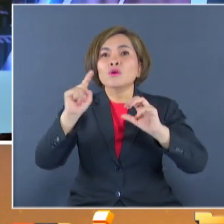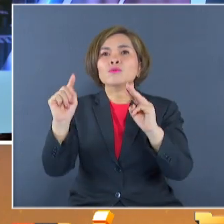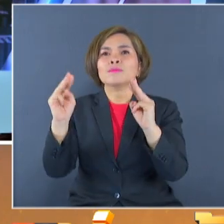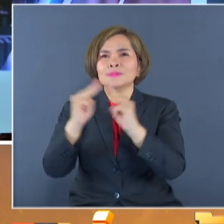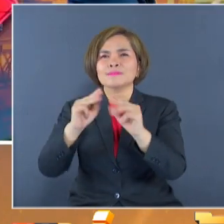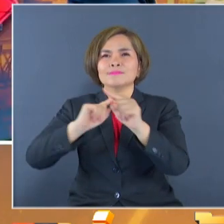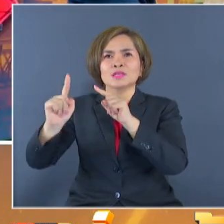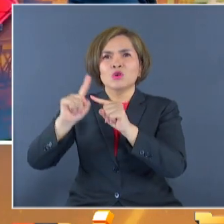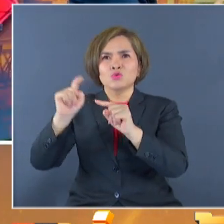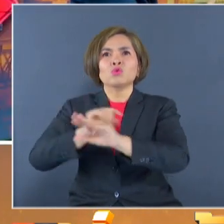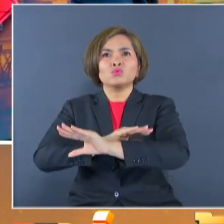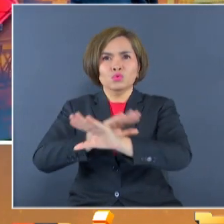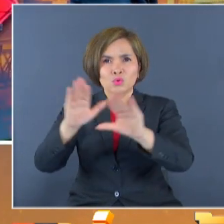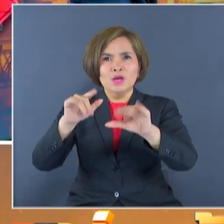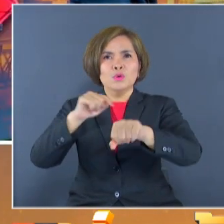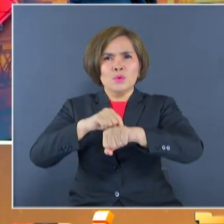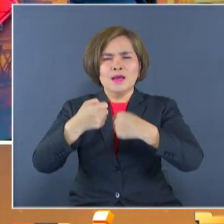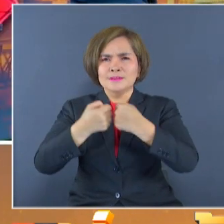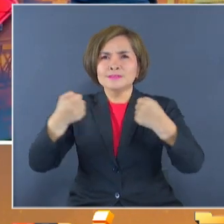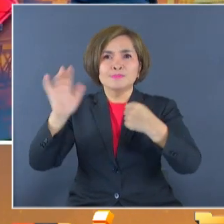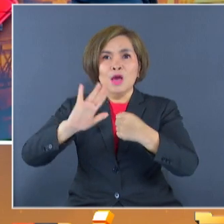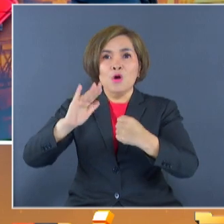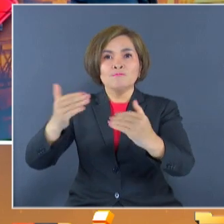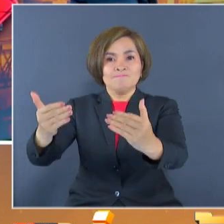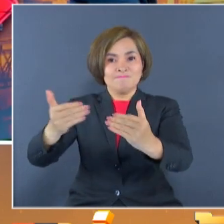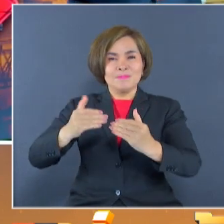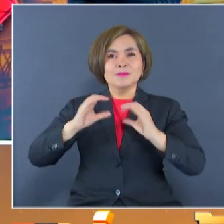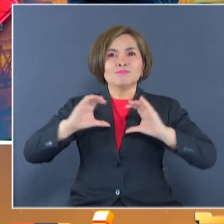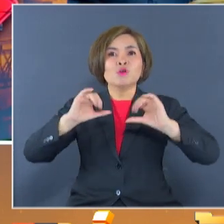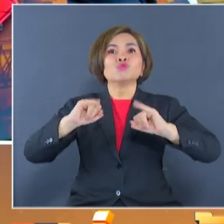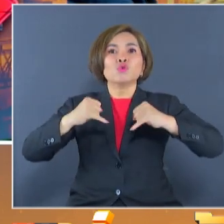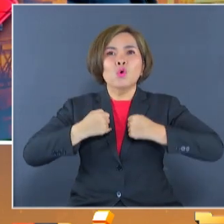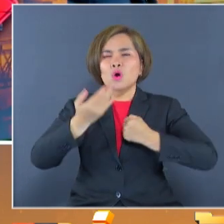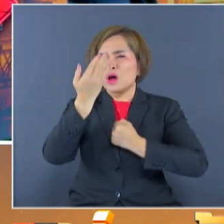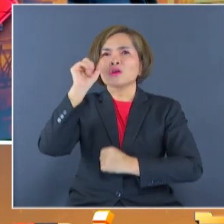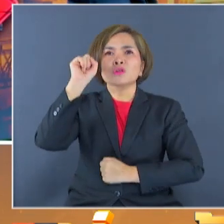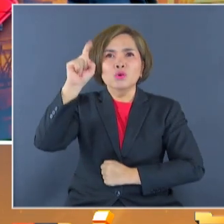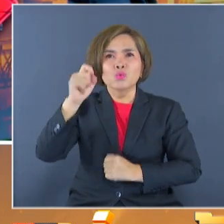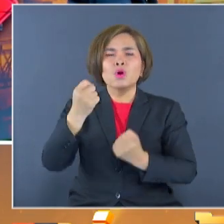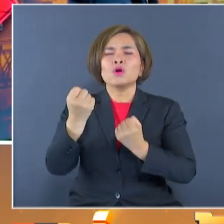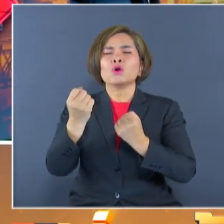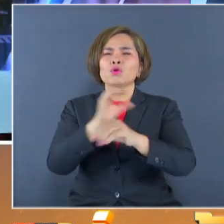ก็ตองดึงกับมาเป็ของรฐวัี้รถฟฟา